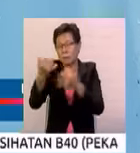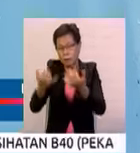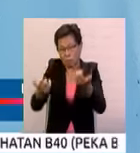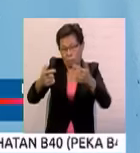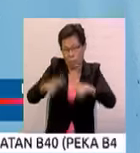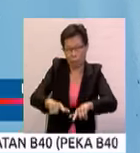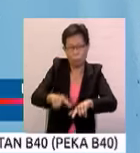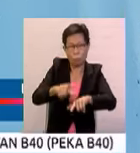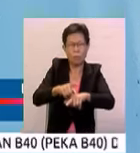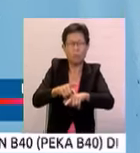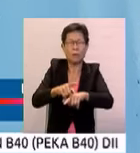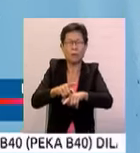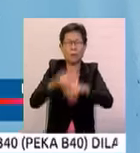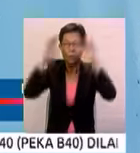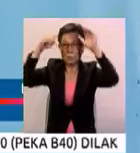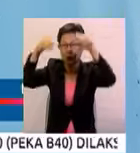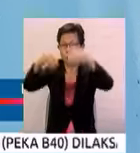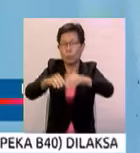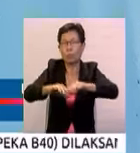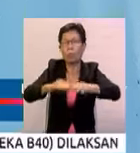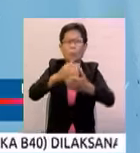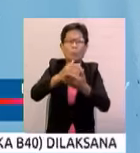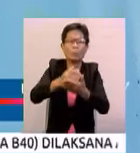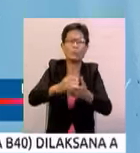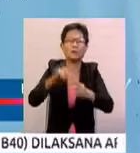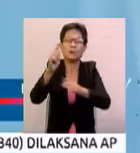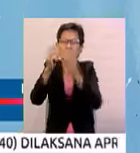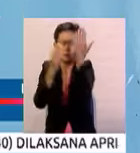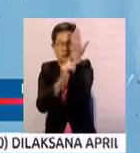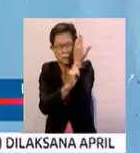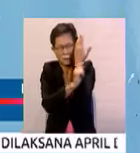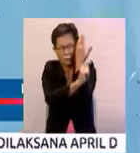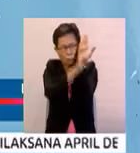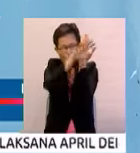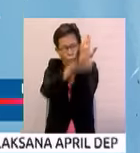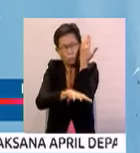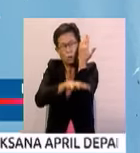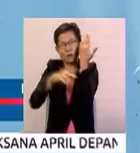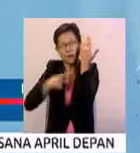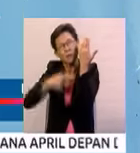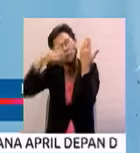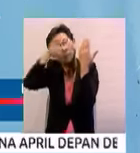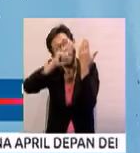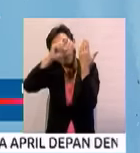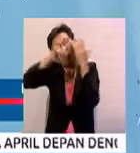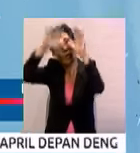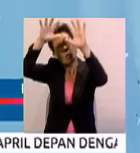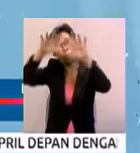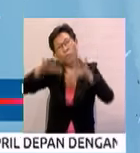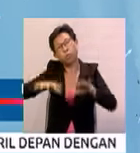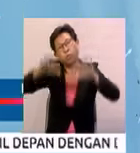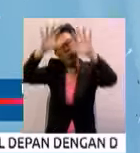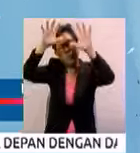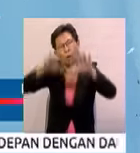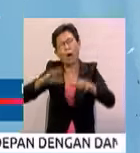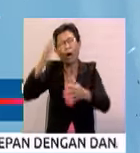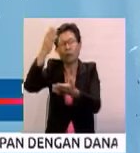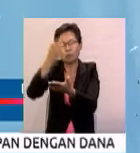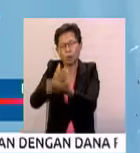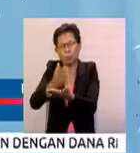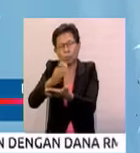sedang berlaku adalah lebih tertumpu di bahagian timur semenanjung Malaysia, di mana kami jangkakan keadaan cuaca lembap ini